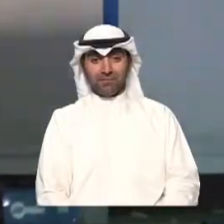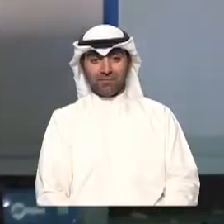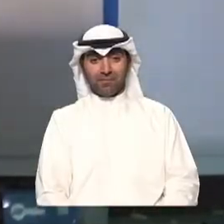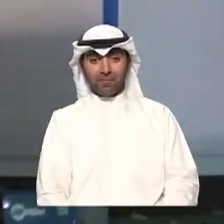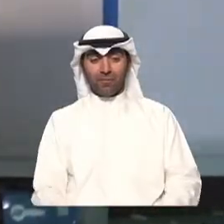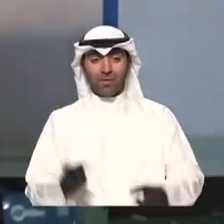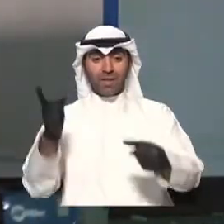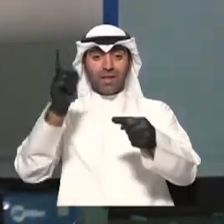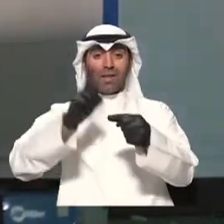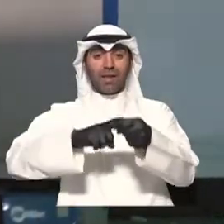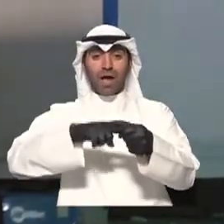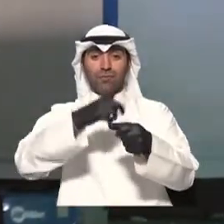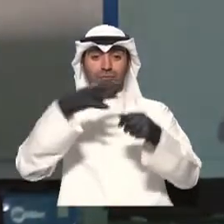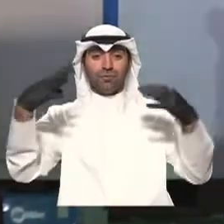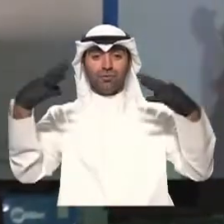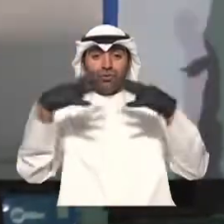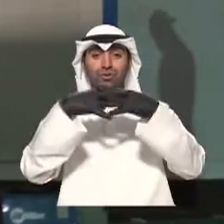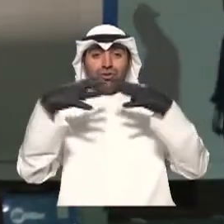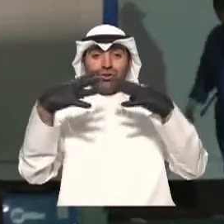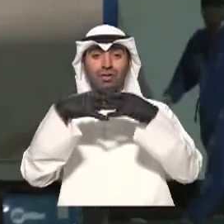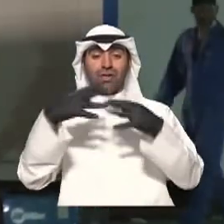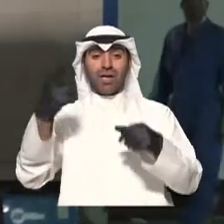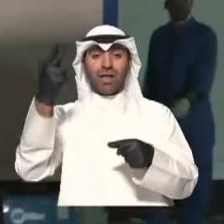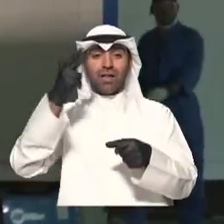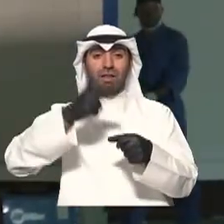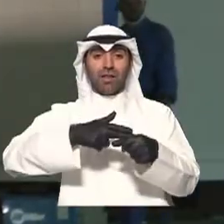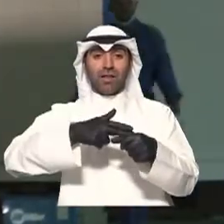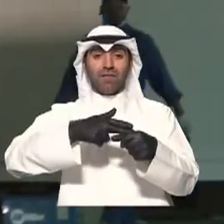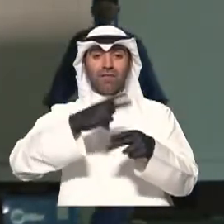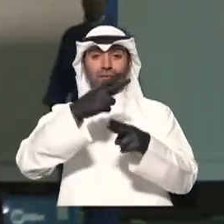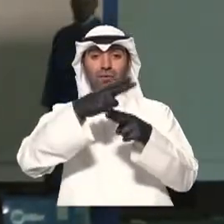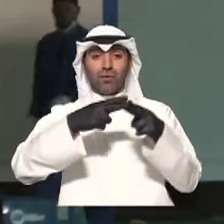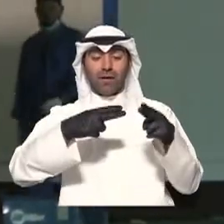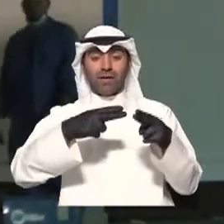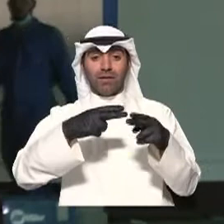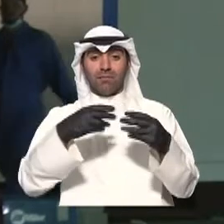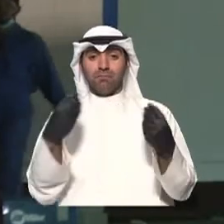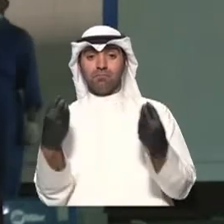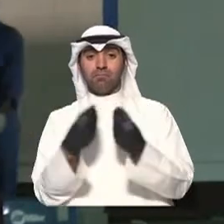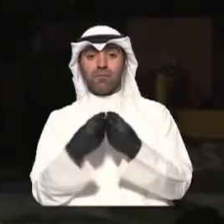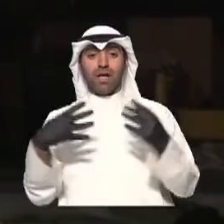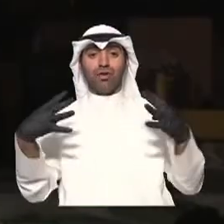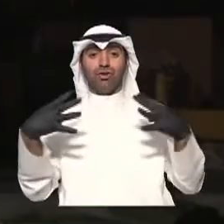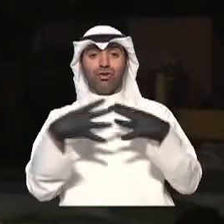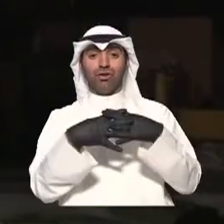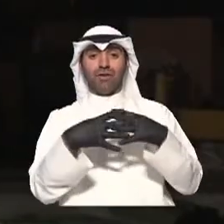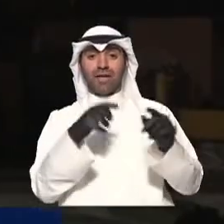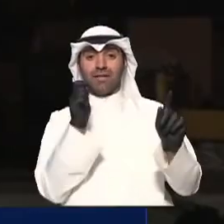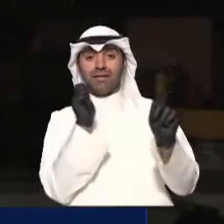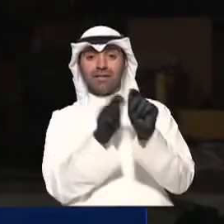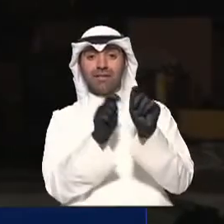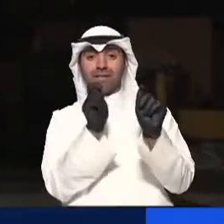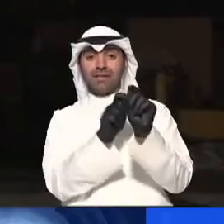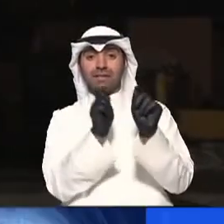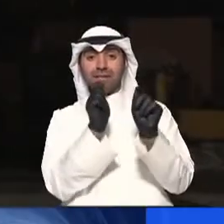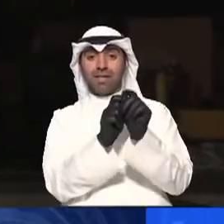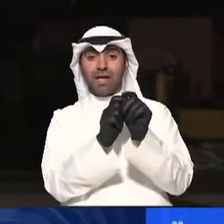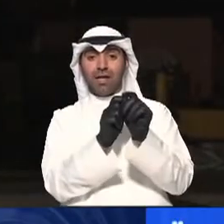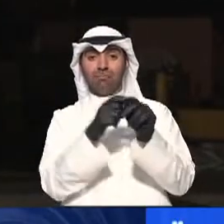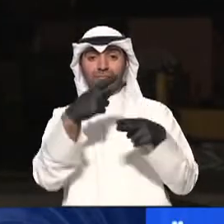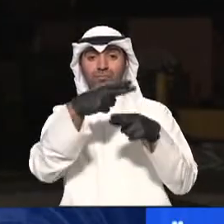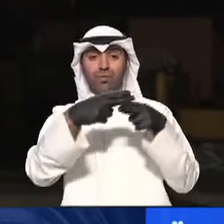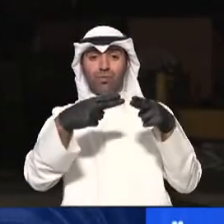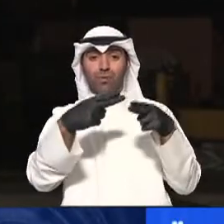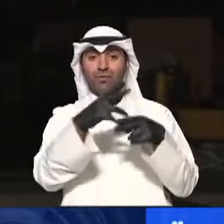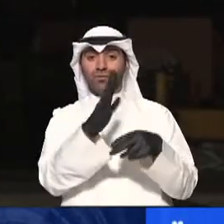تتعاون شركة نفط الكويت مع الشركة الكويتية للصناعات البترولية المتكاملة كيبك في تشييد وإنجاز وتجهيز مستشفى